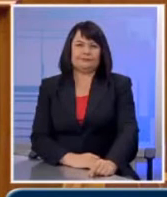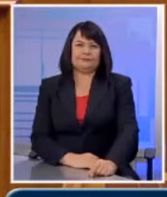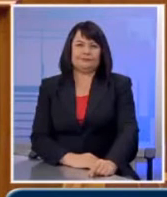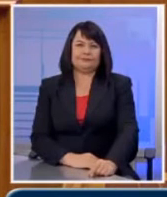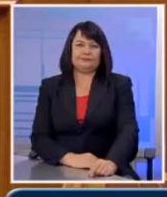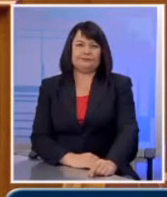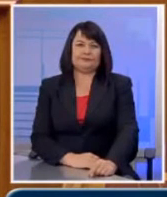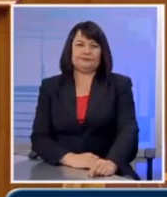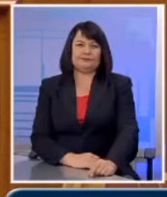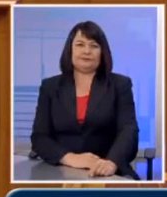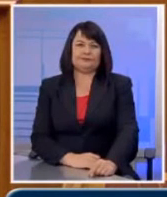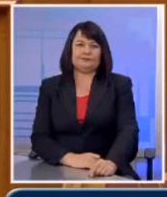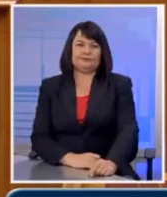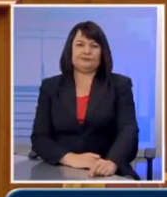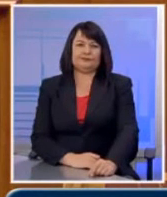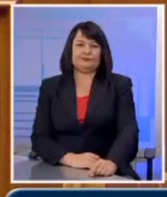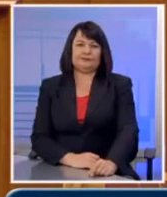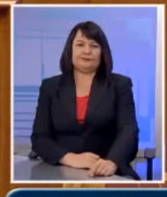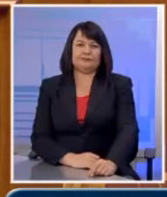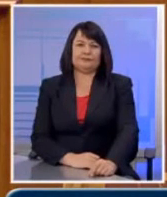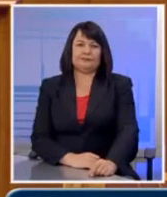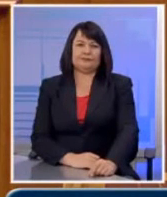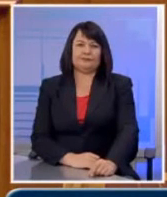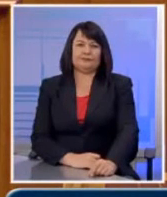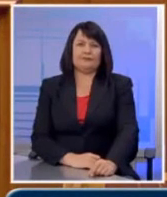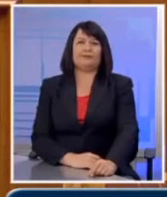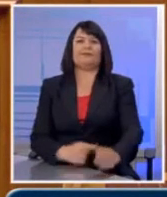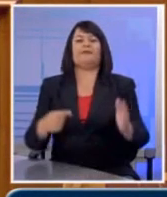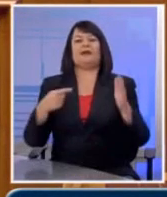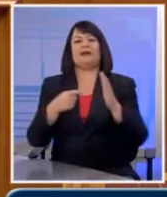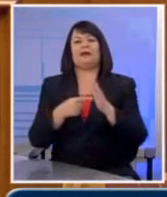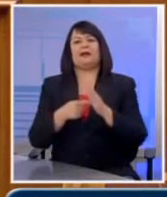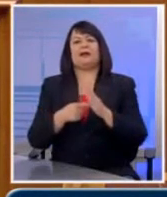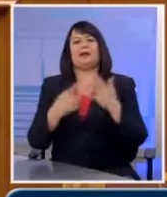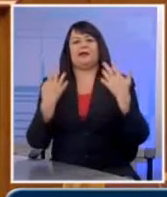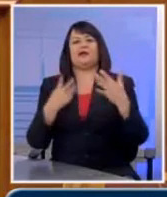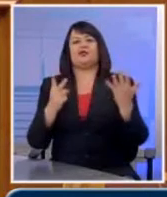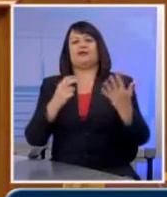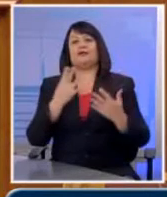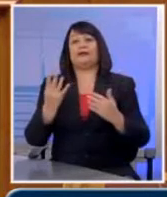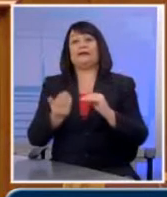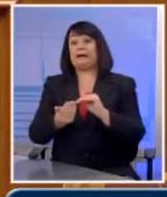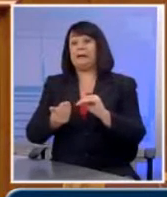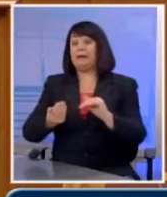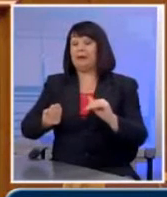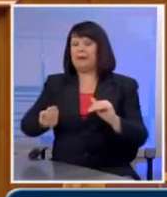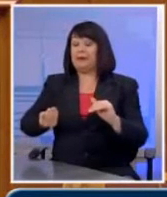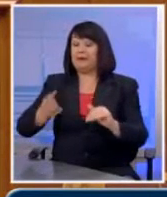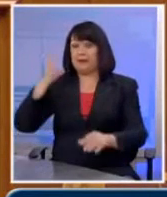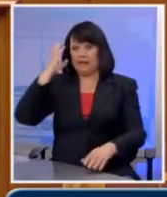Και για να μην αφήσω και έξω την περίοδο πρώτου 1974, θα θυμίσω